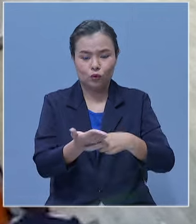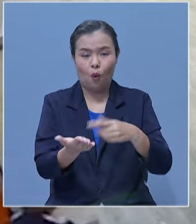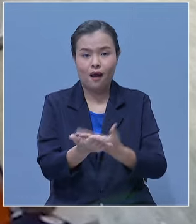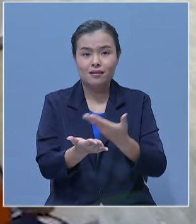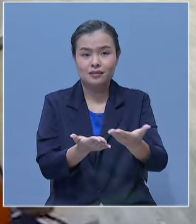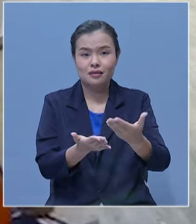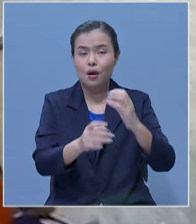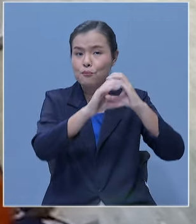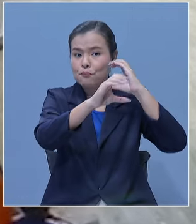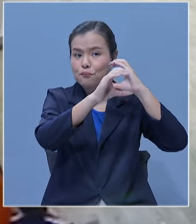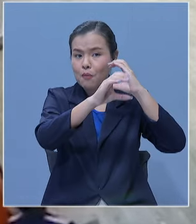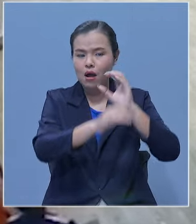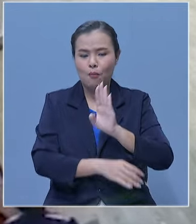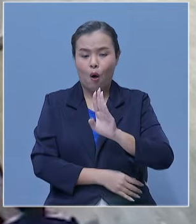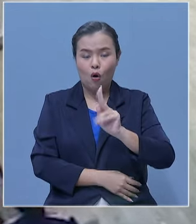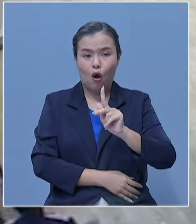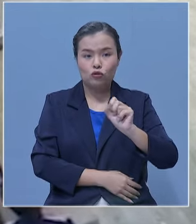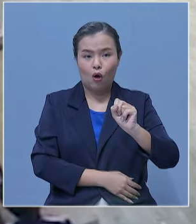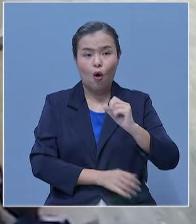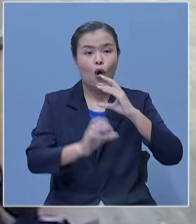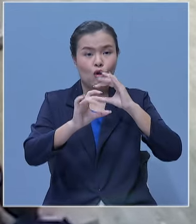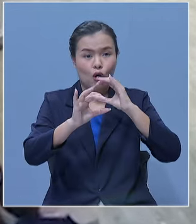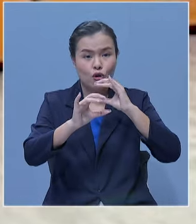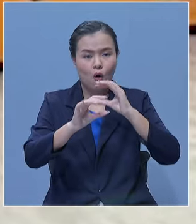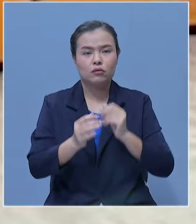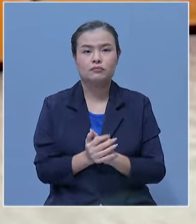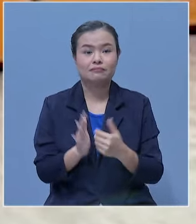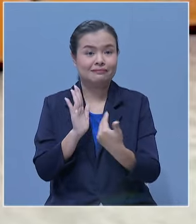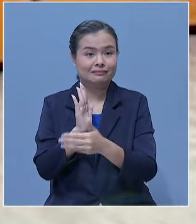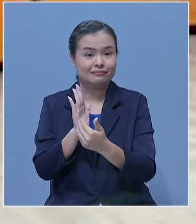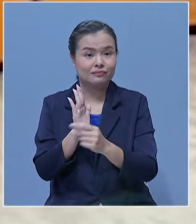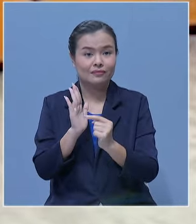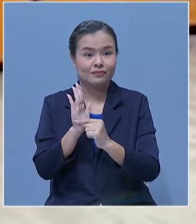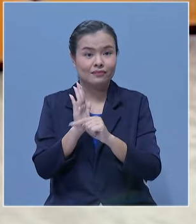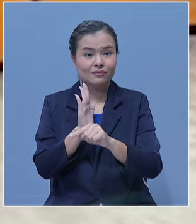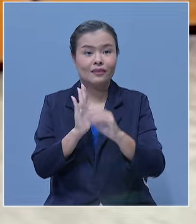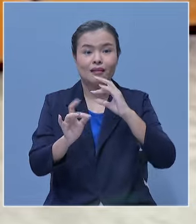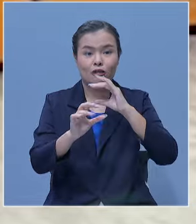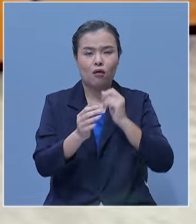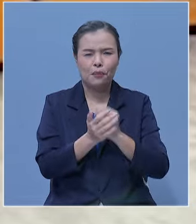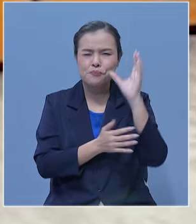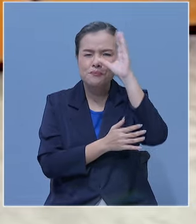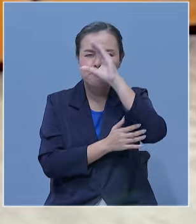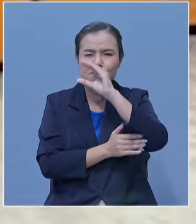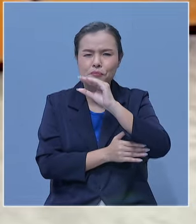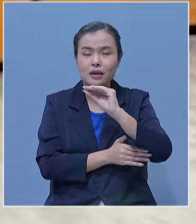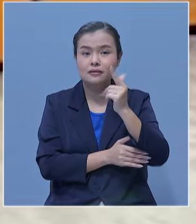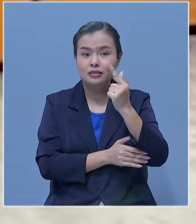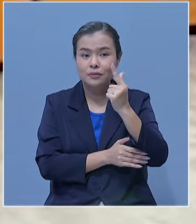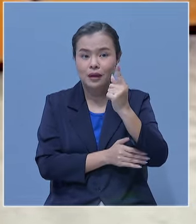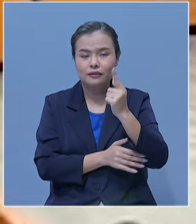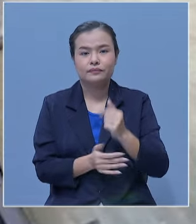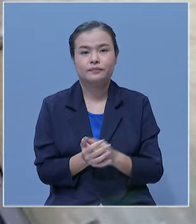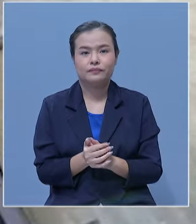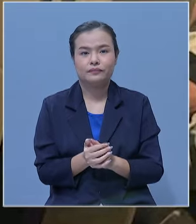ส.จะเดินทางไปที่จังหวัดระยองตรงนี้เห็นชัดเลยจนกระทั่งมากลางคืนสักประมาณ5:00 น